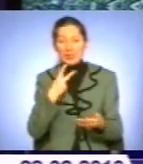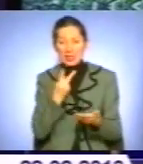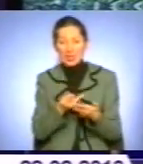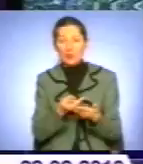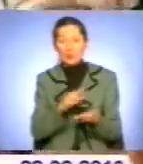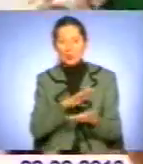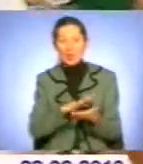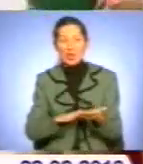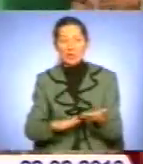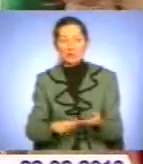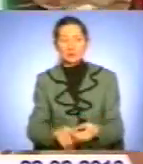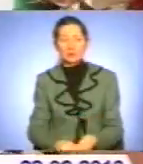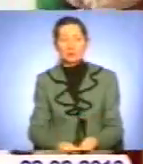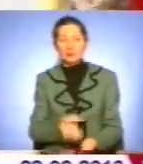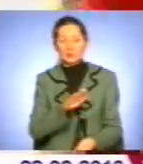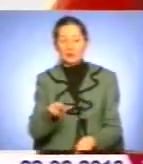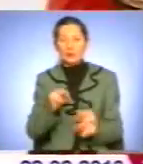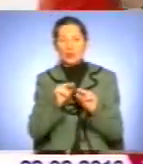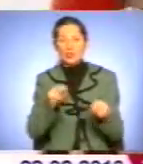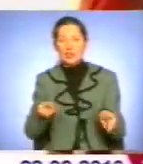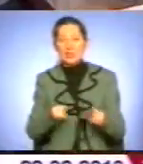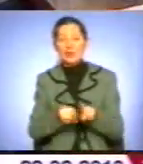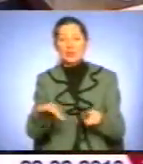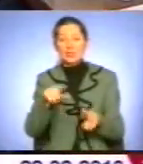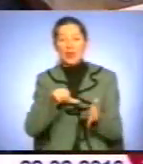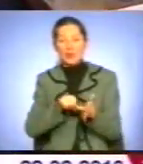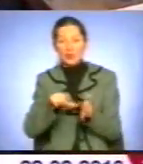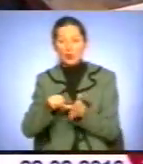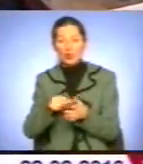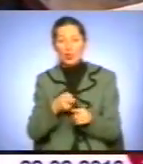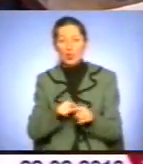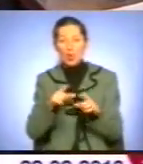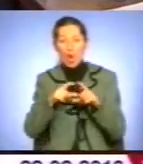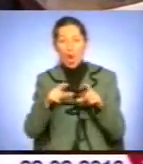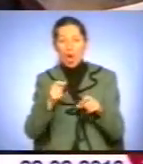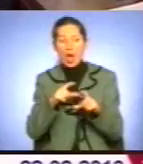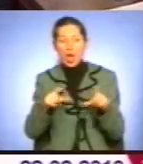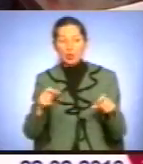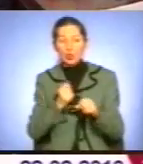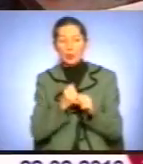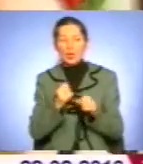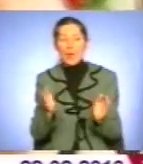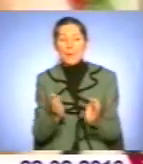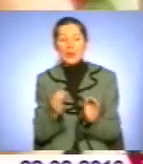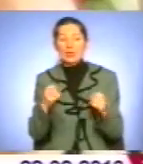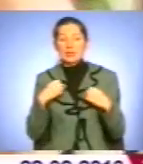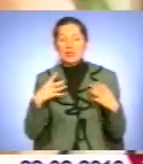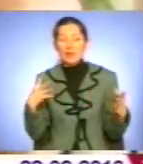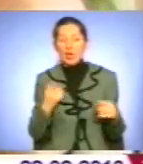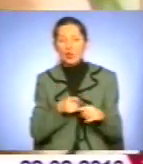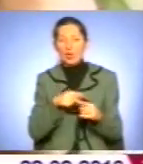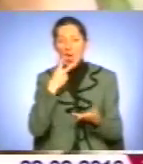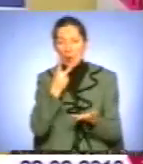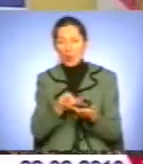далі. Діти, вчителі та всі відвідувачі цього заходу створили маленьке свято, яке уособлює велику любов до життя